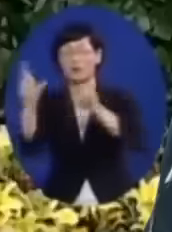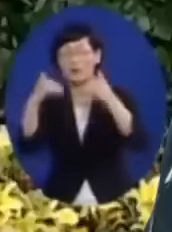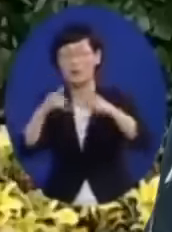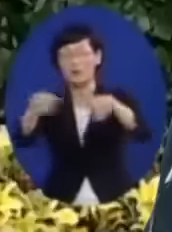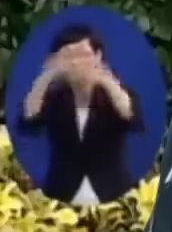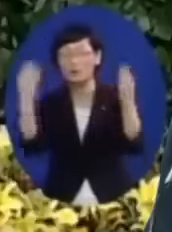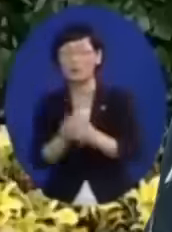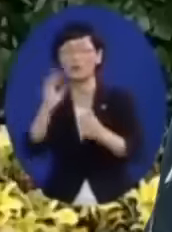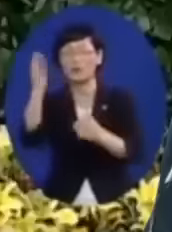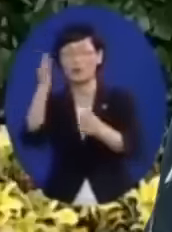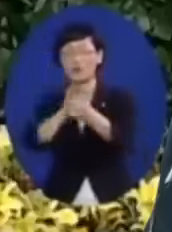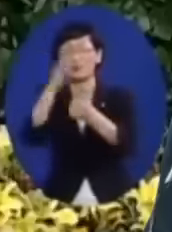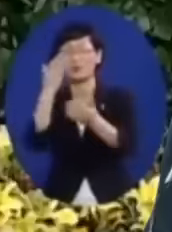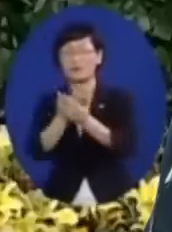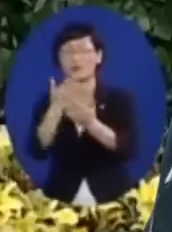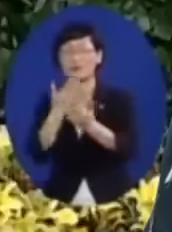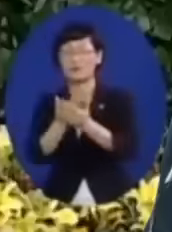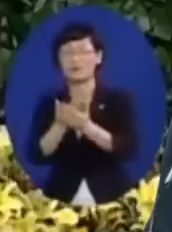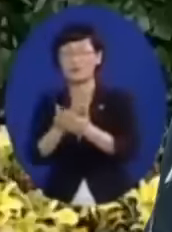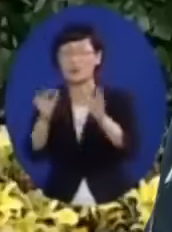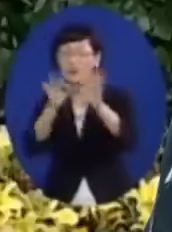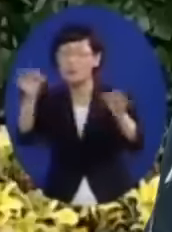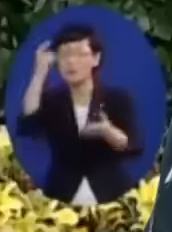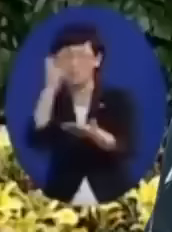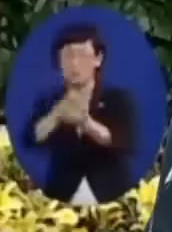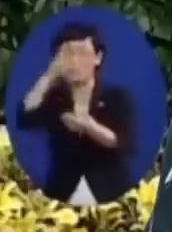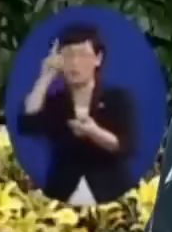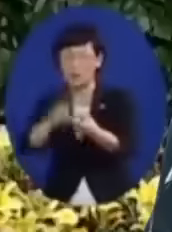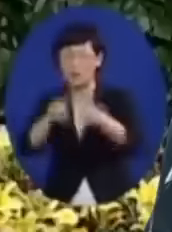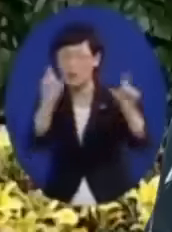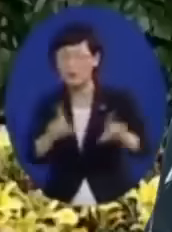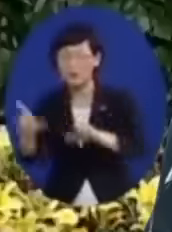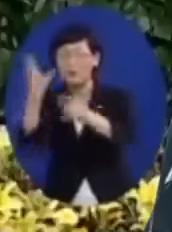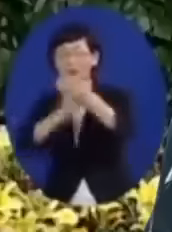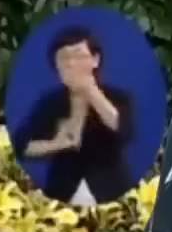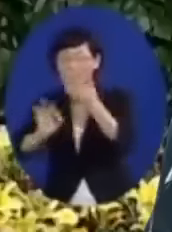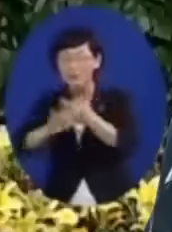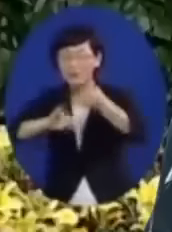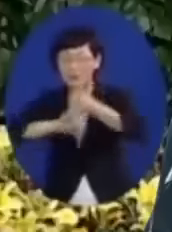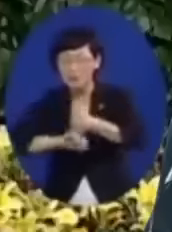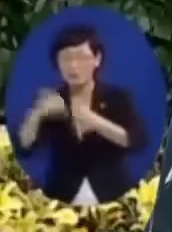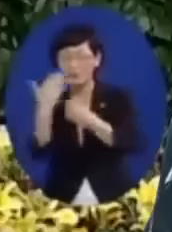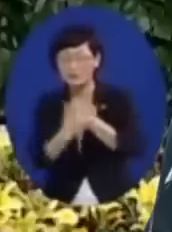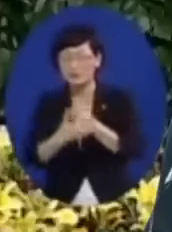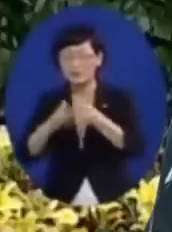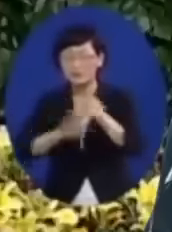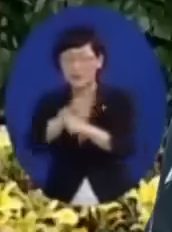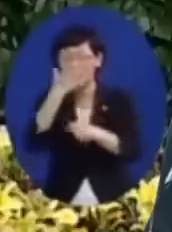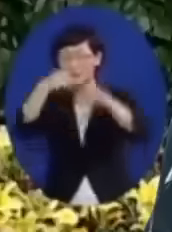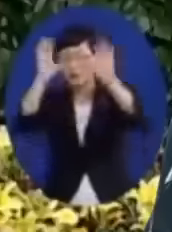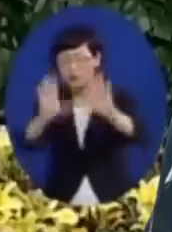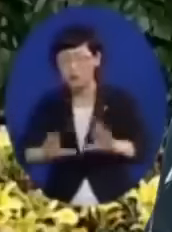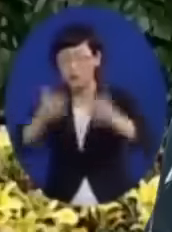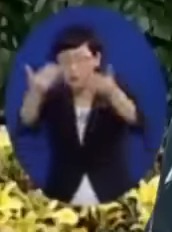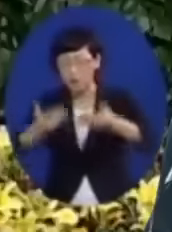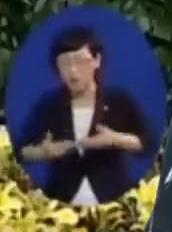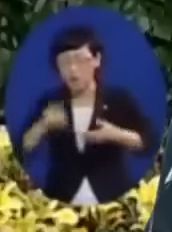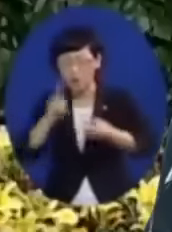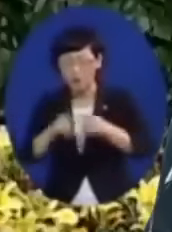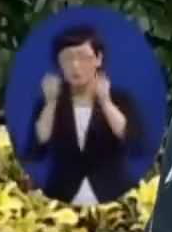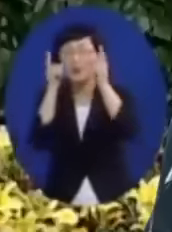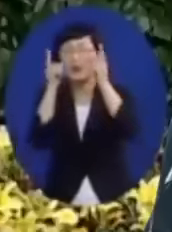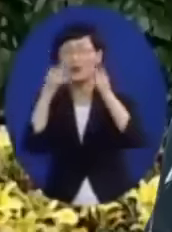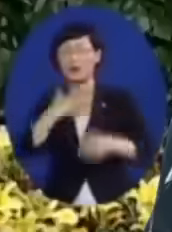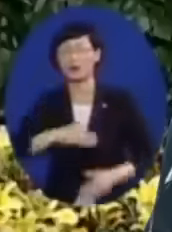우리들이 되게 도와주시옵소서. 계명대로 살면은 반드시 은총과 사랑과 축복을 받는 것을 깨달아